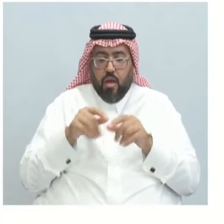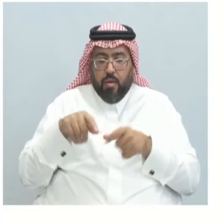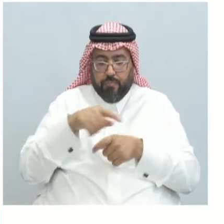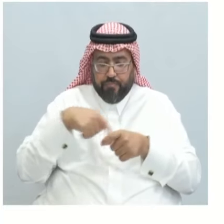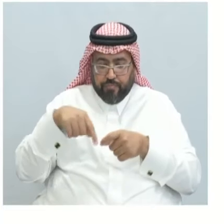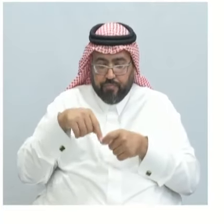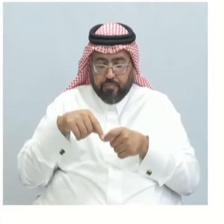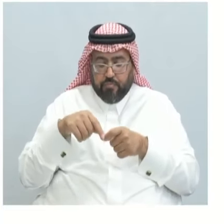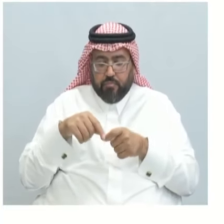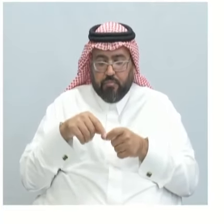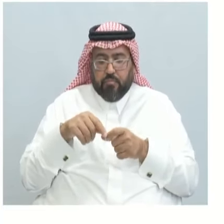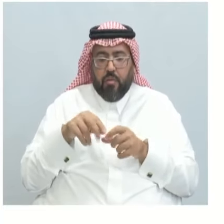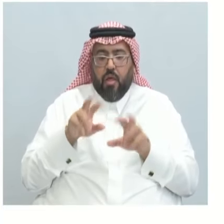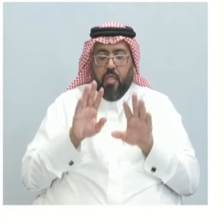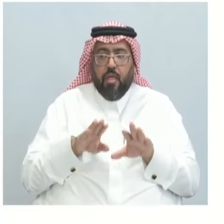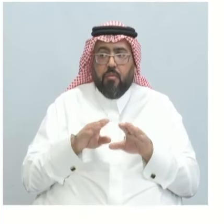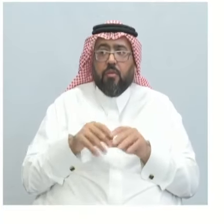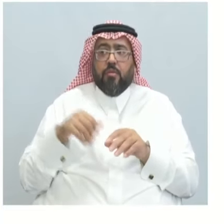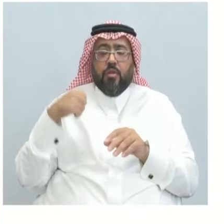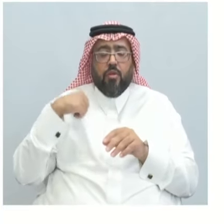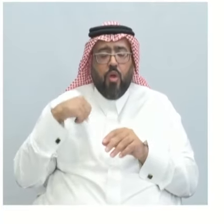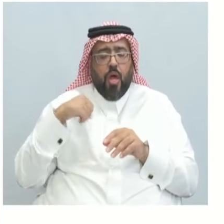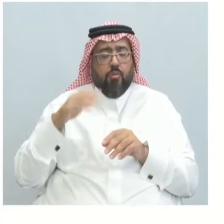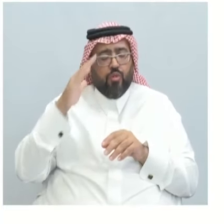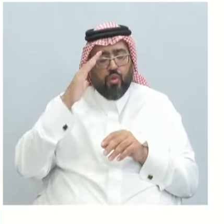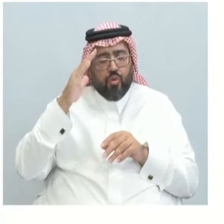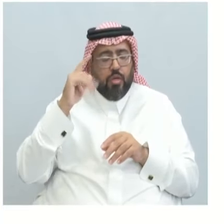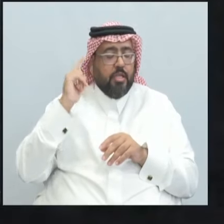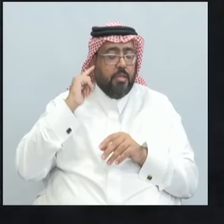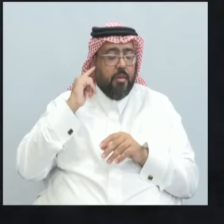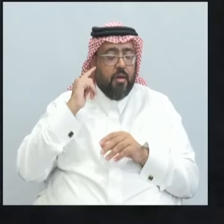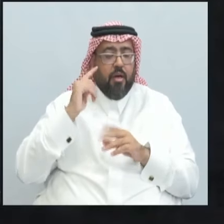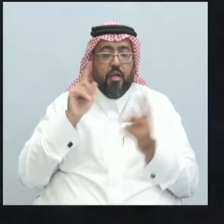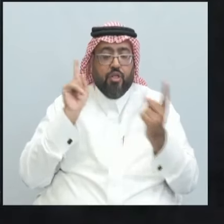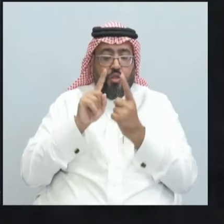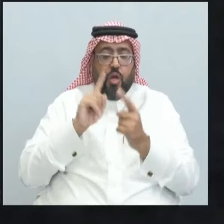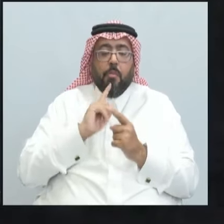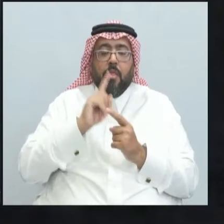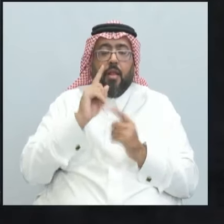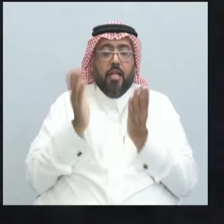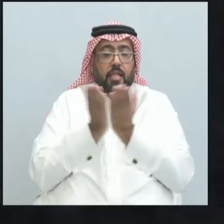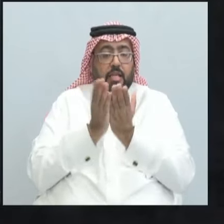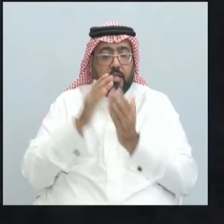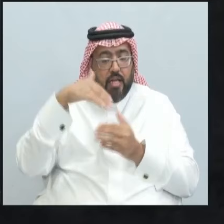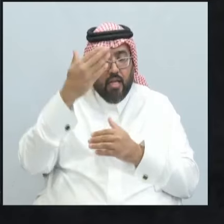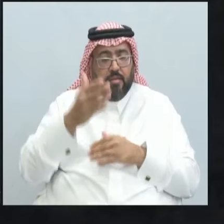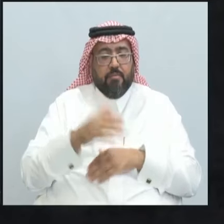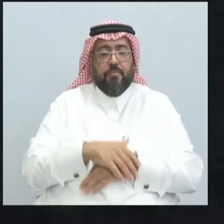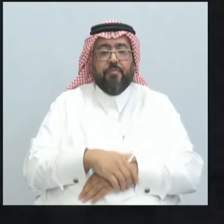الاقراص الثابته اعزائي الطلاب نشكر لكم حسن استماعكم ولنا اللقاء باذن الله في درسنا